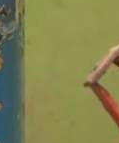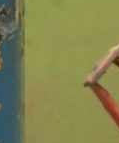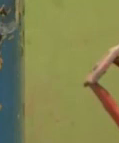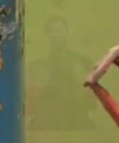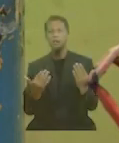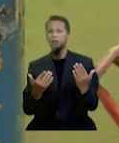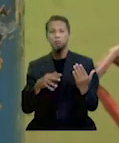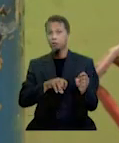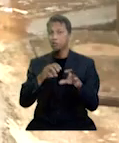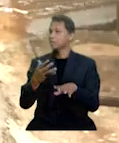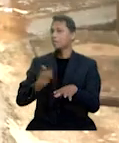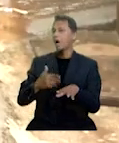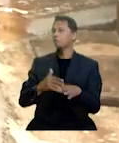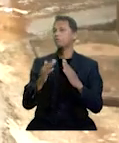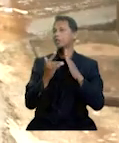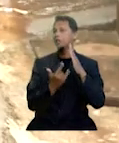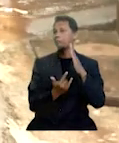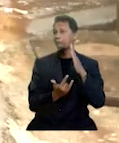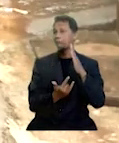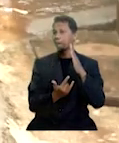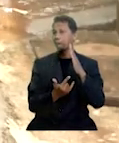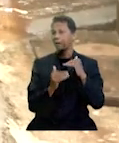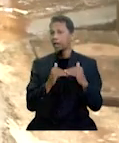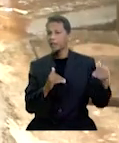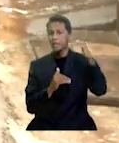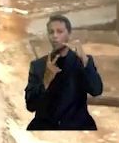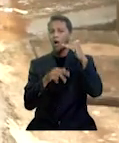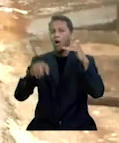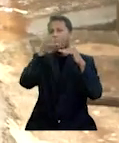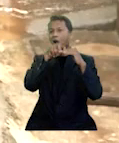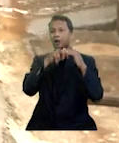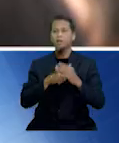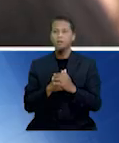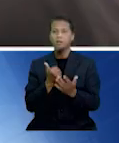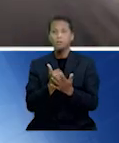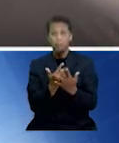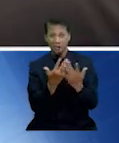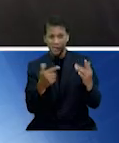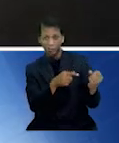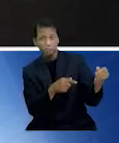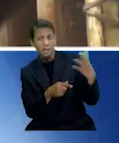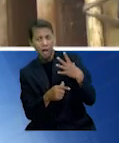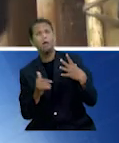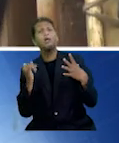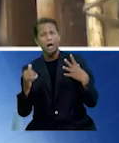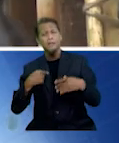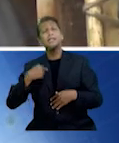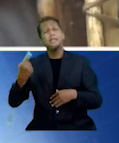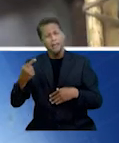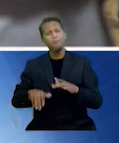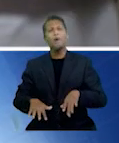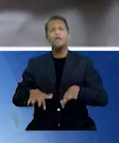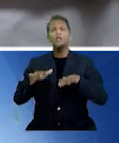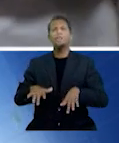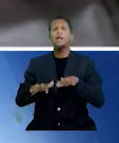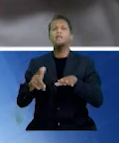rumah mereka masing-masing. Dan para warga mengaku kerap kali dilanda banjir seperti ini, banjir kiriman yang terjadi di Ciliwung, Jakarta